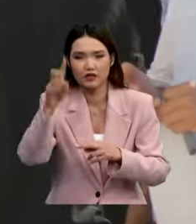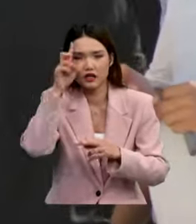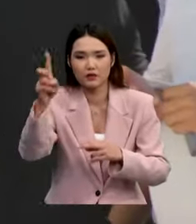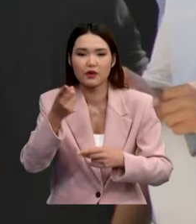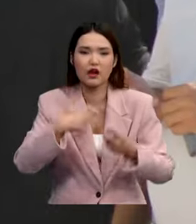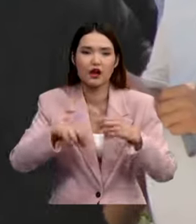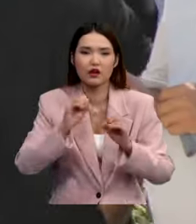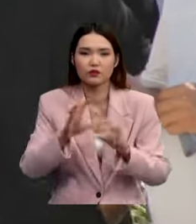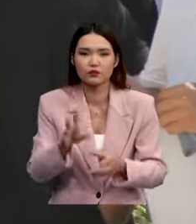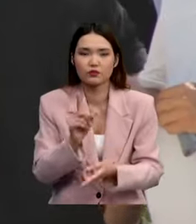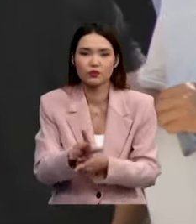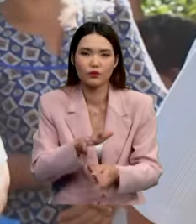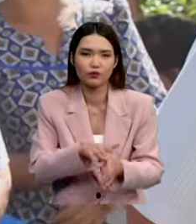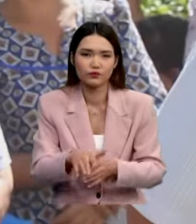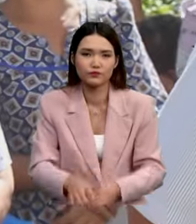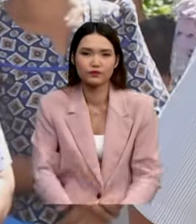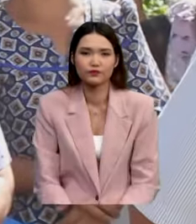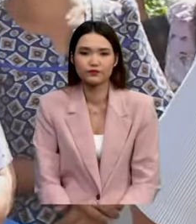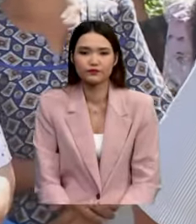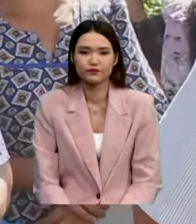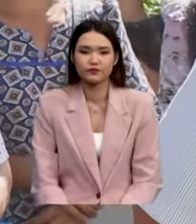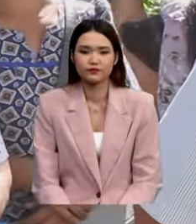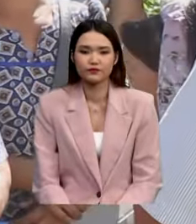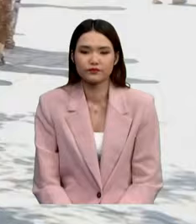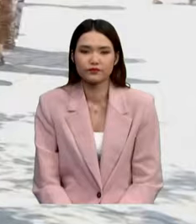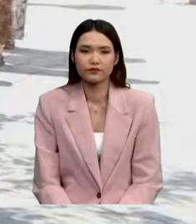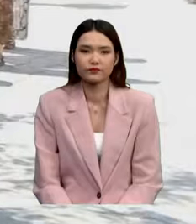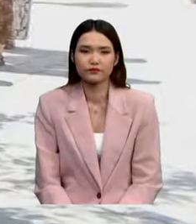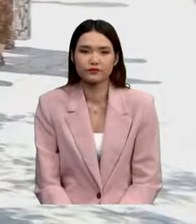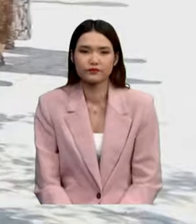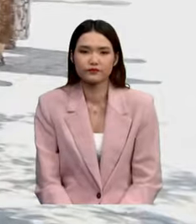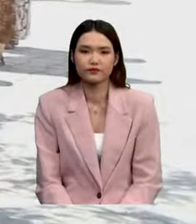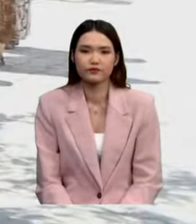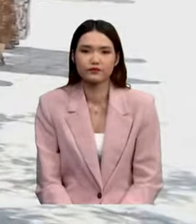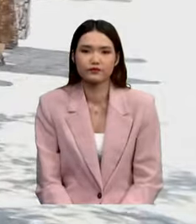мемлекетке қайтарып беруге міндеттелген. Гүлнәс Сайлауғызы, Марат Бейісов, Атамекен Бизнес.